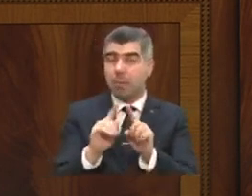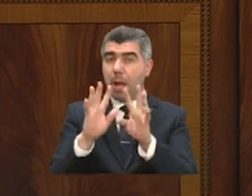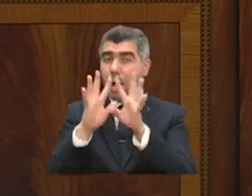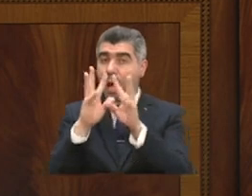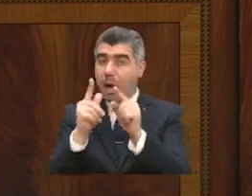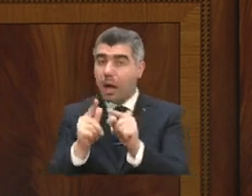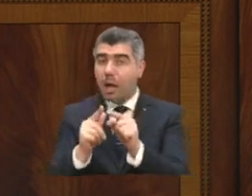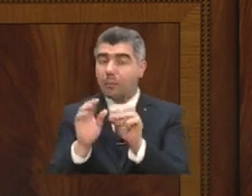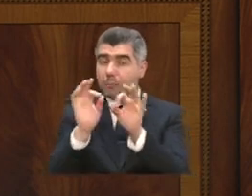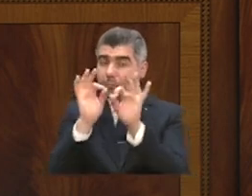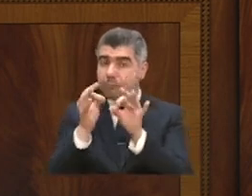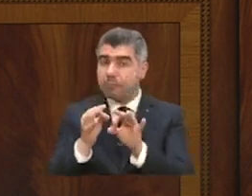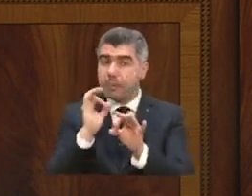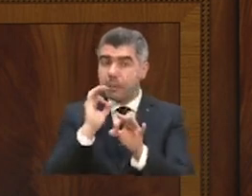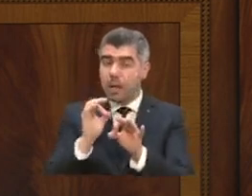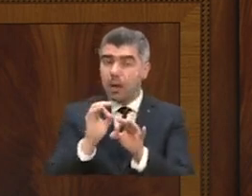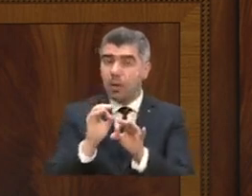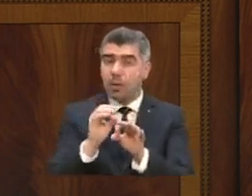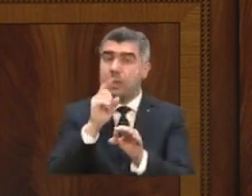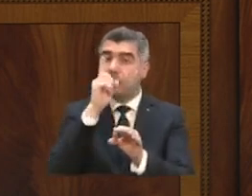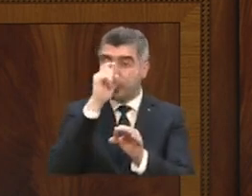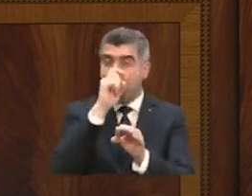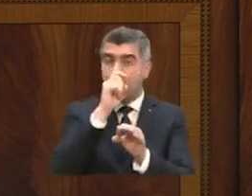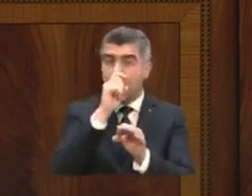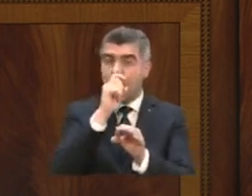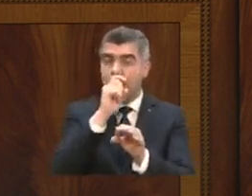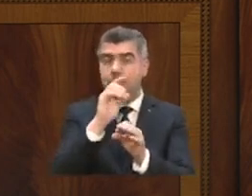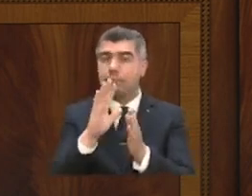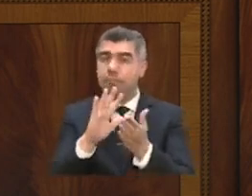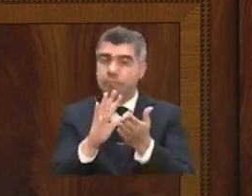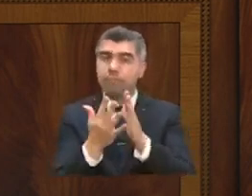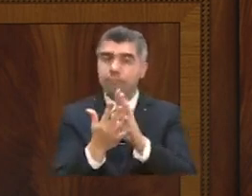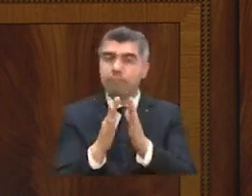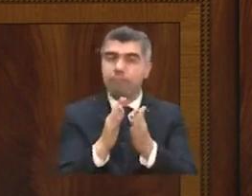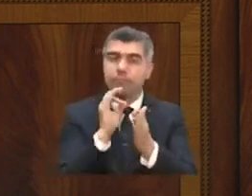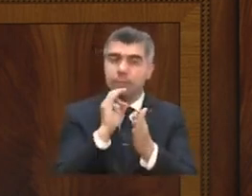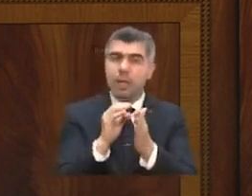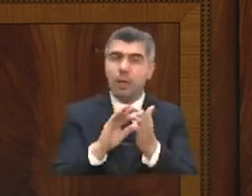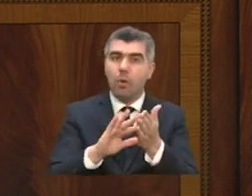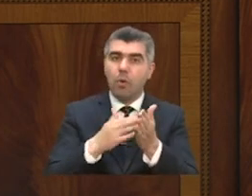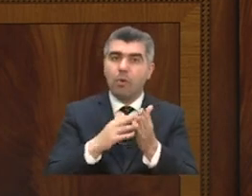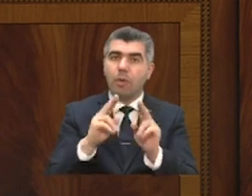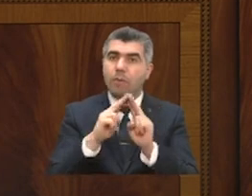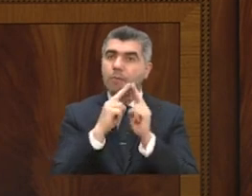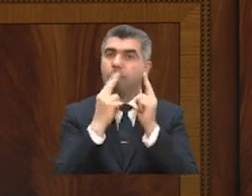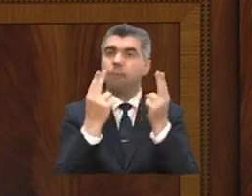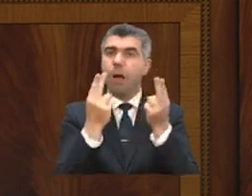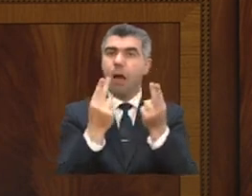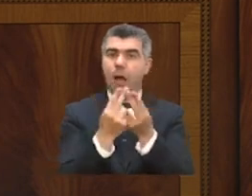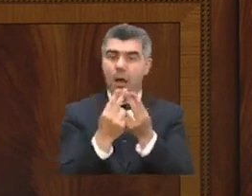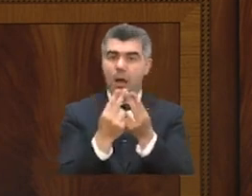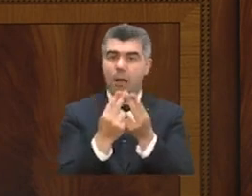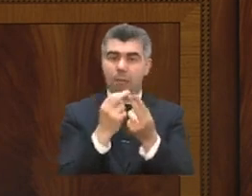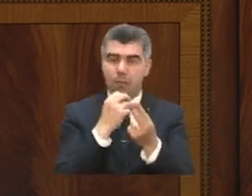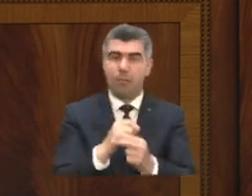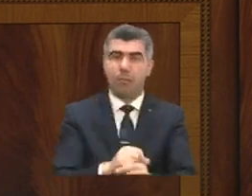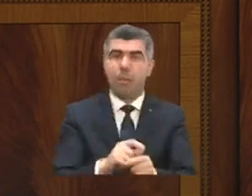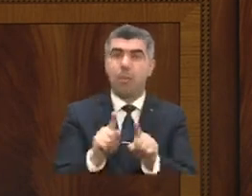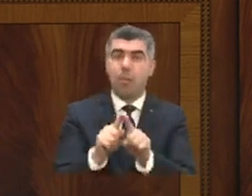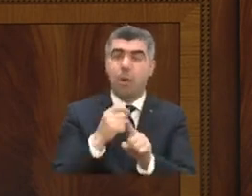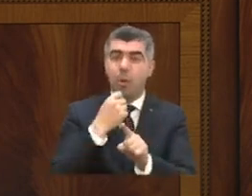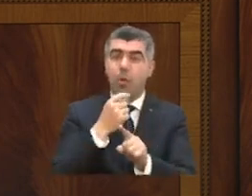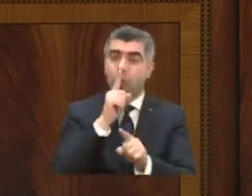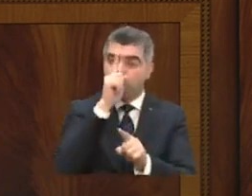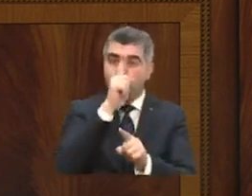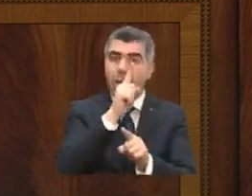بحذر بالنظر إلى حالة الشك التي تخيم على الظرفية الدولية، حيث الأمل معلق